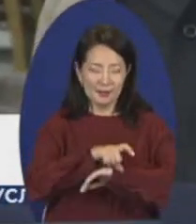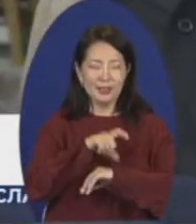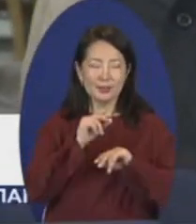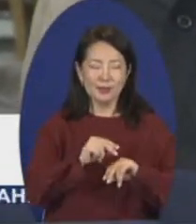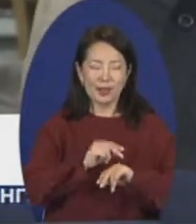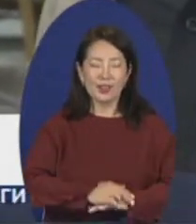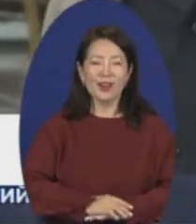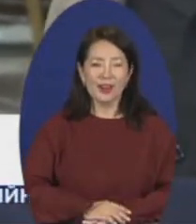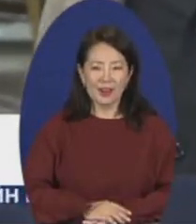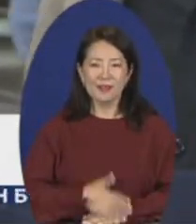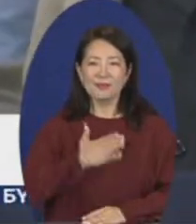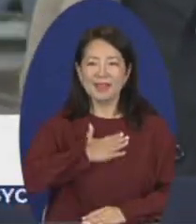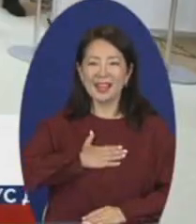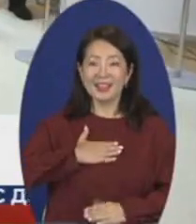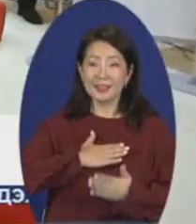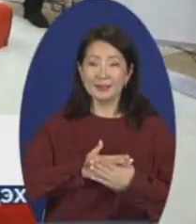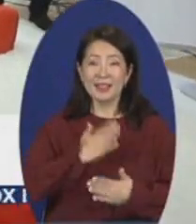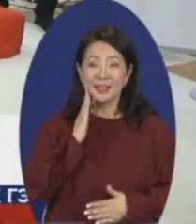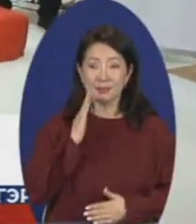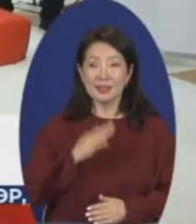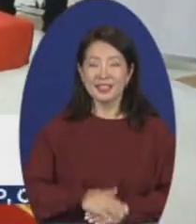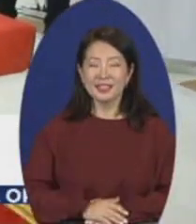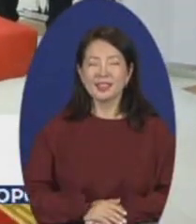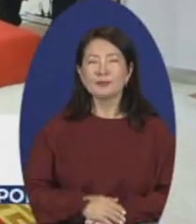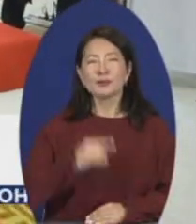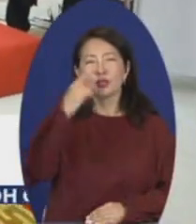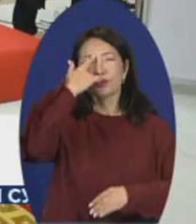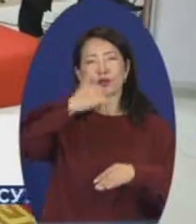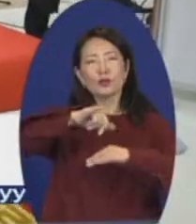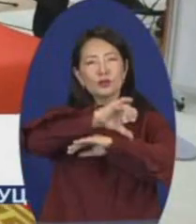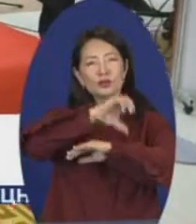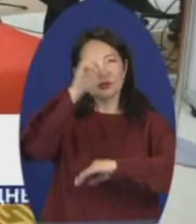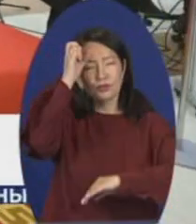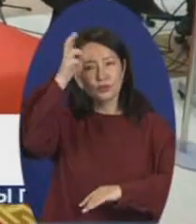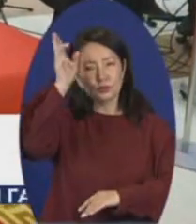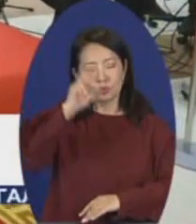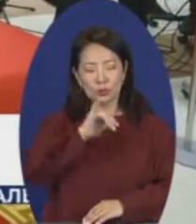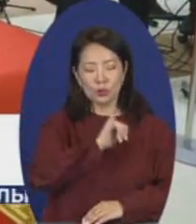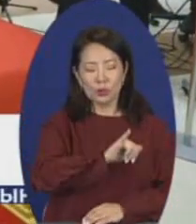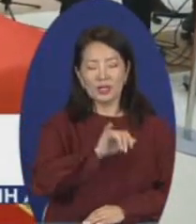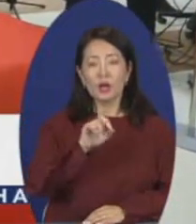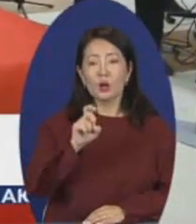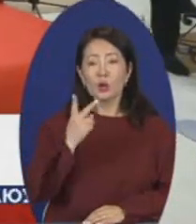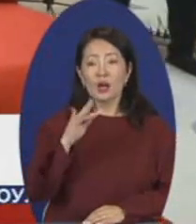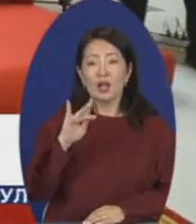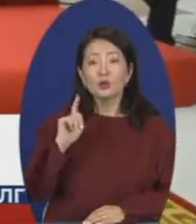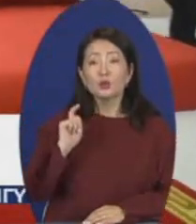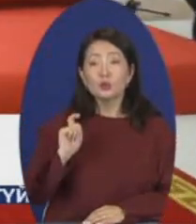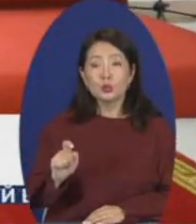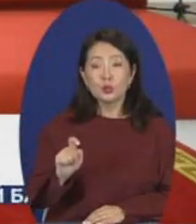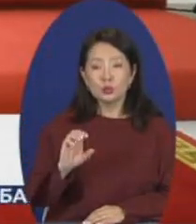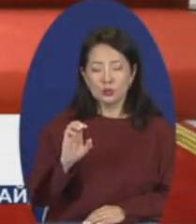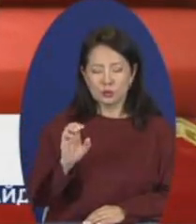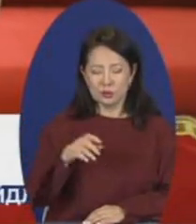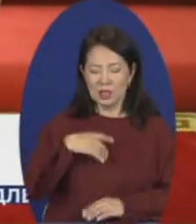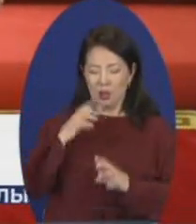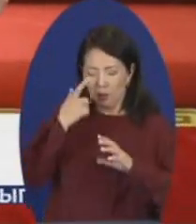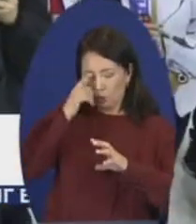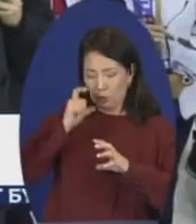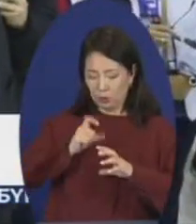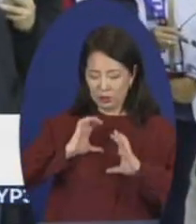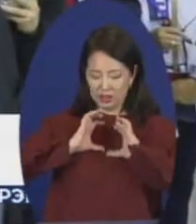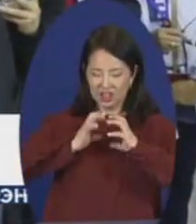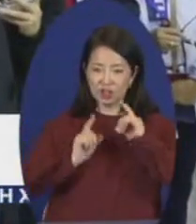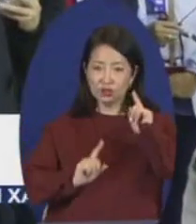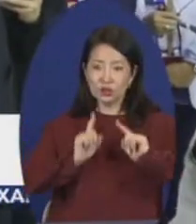доо. Баяртай бай нэмээн. Монгол улсын ерөнхийлөгч ухнаагийн хүрэлцүүх Монгол хүний дэлхийд өрсөлдөх чадварыг нэмэгдүүлэх хүүхэд залуучуудын суралцах